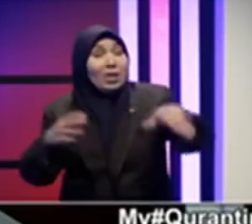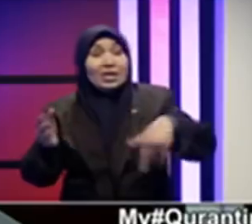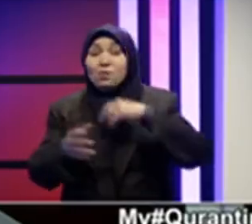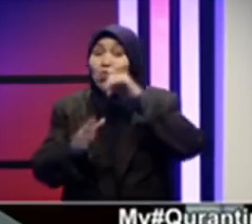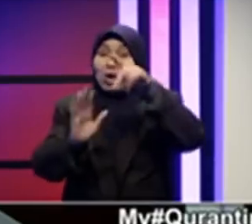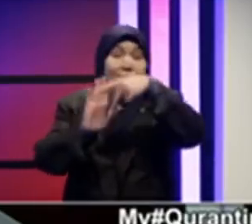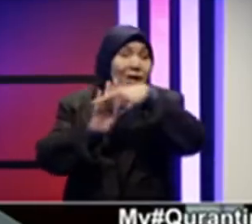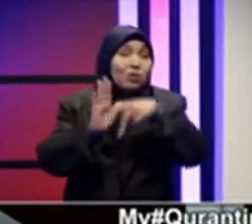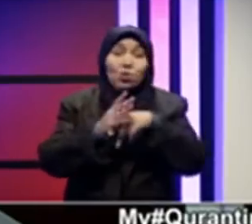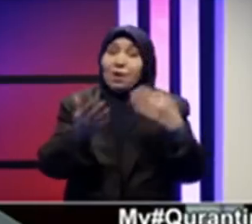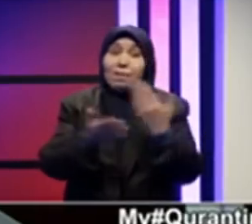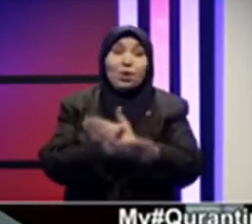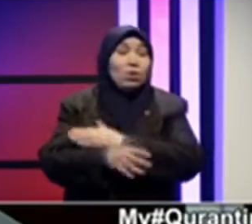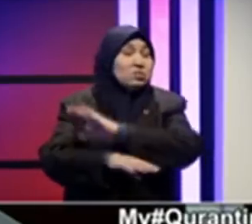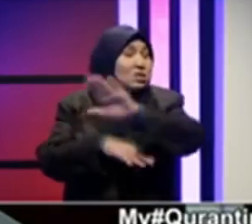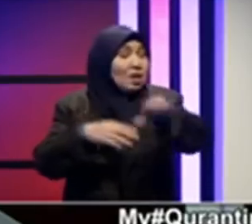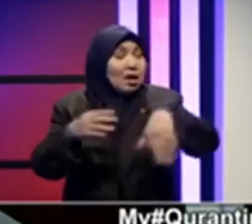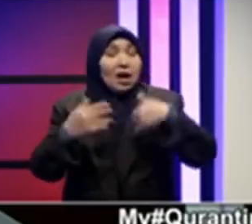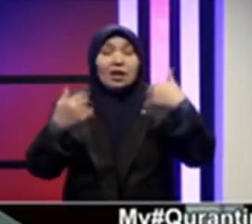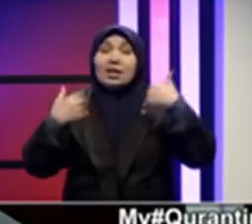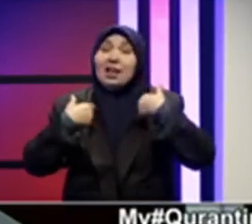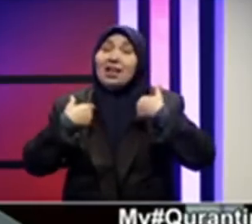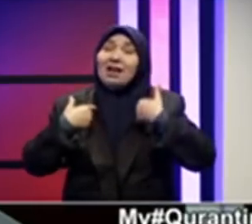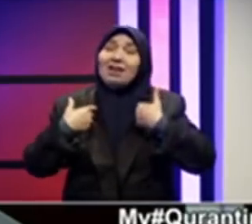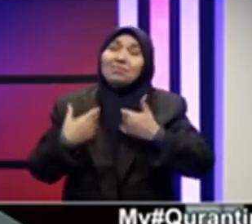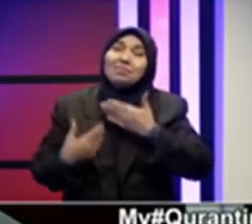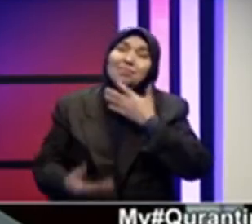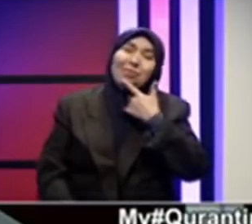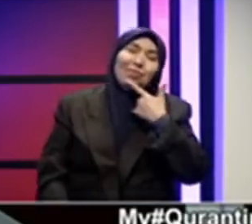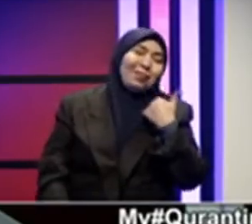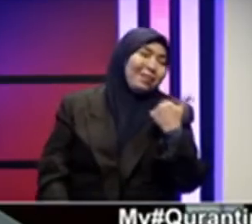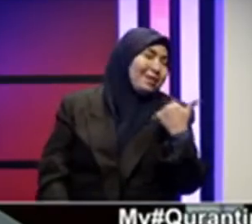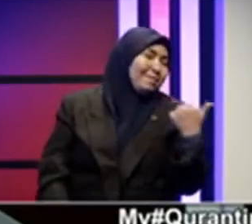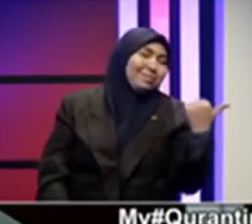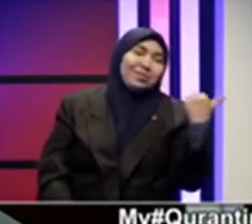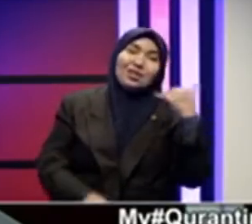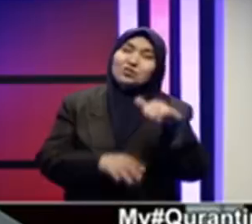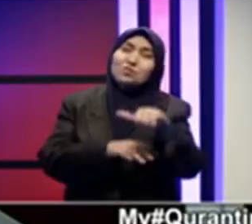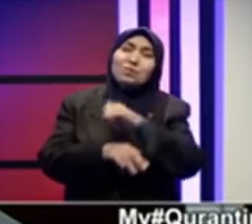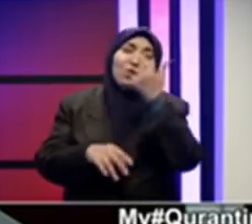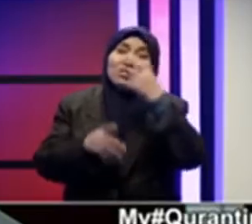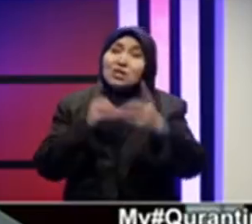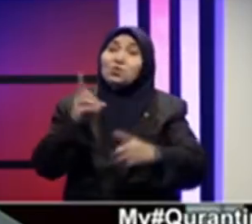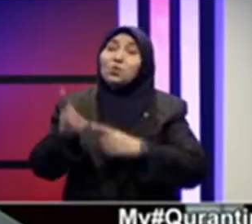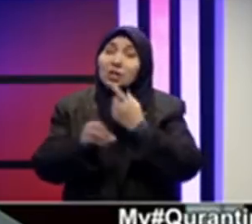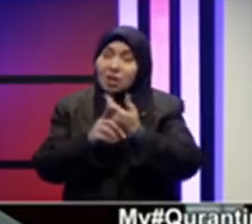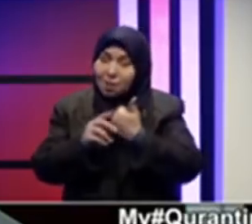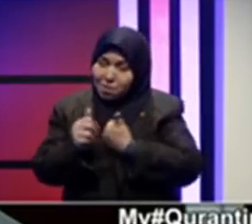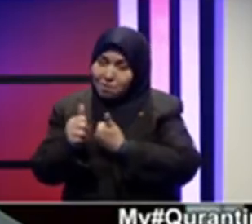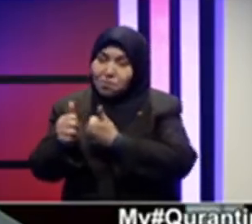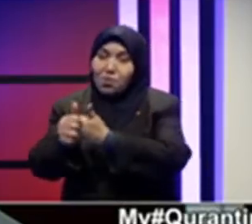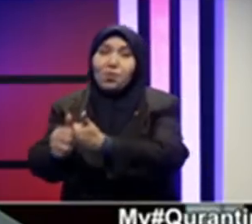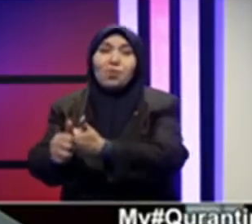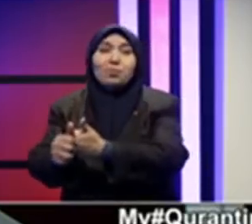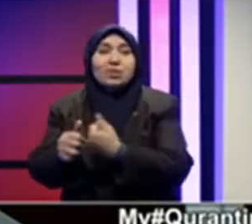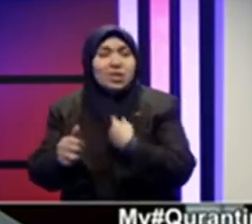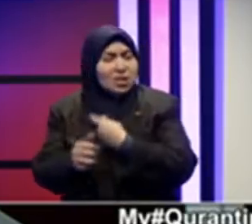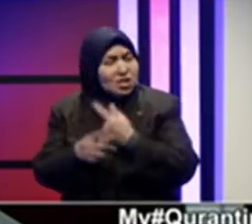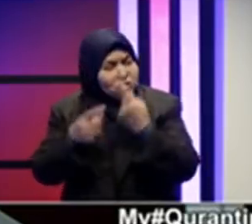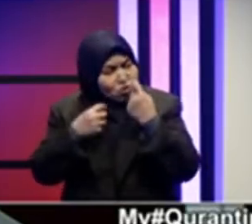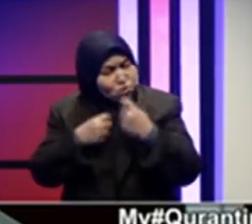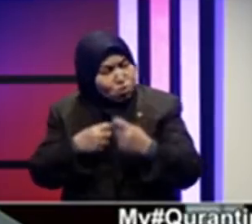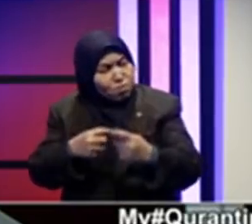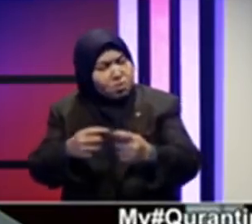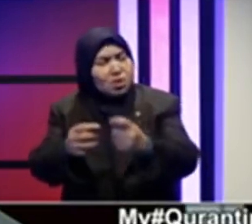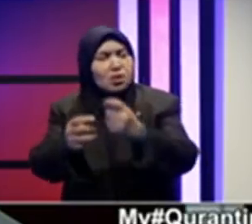peraturan baru lagi, segala-galanya adalah nikmat di syurga. Kerana apa? Kerana di dunia dahulu kamu mengikut ya, kita semua tuan-tuannya, kita cuba